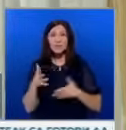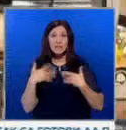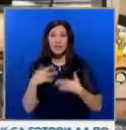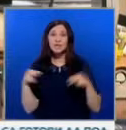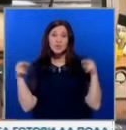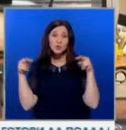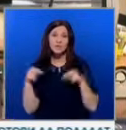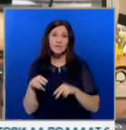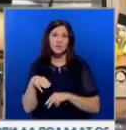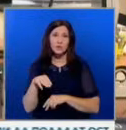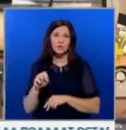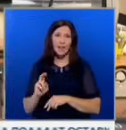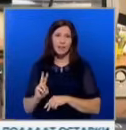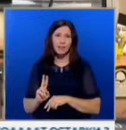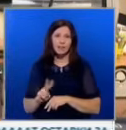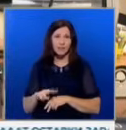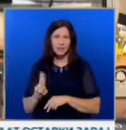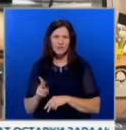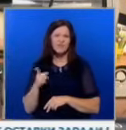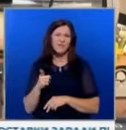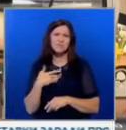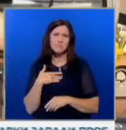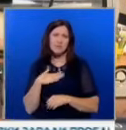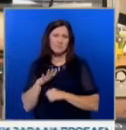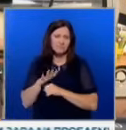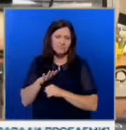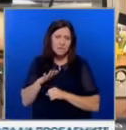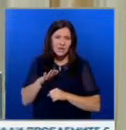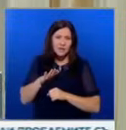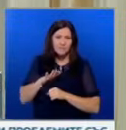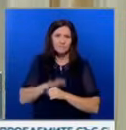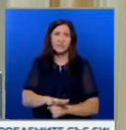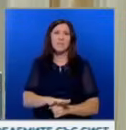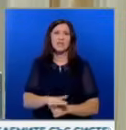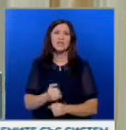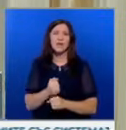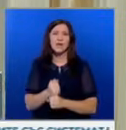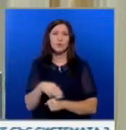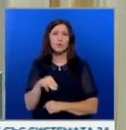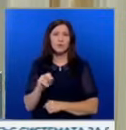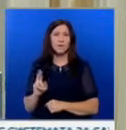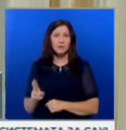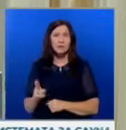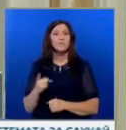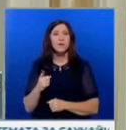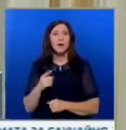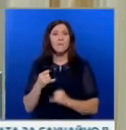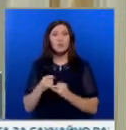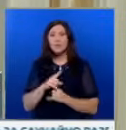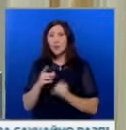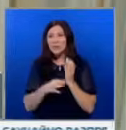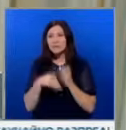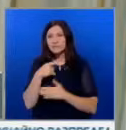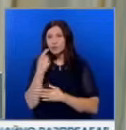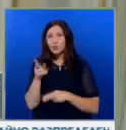освидетелстване от ТЕЛК. Просто това за мен е забатачена работа. Пак от ТЕЛК. В Русе до март следващата година комисиите трябва да разгледат